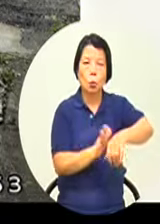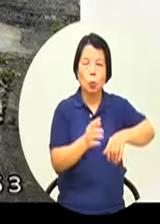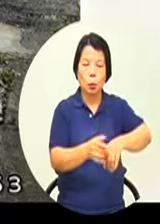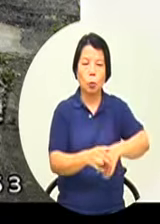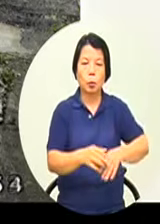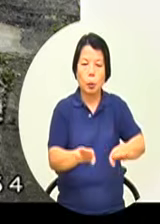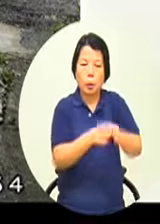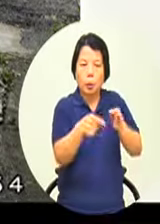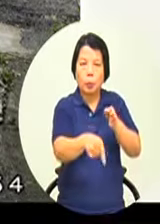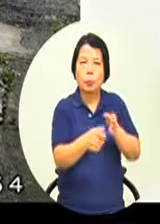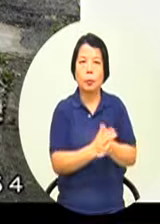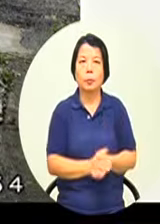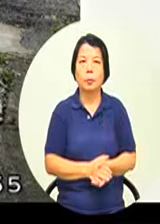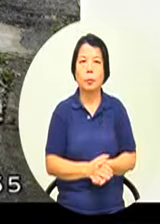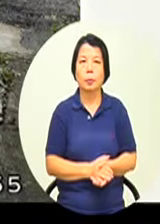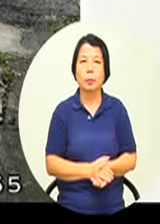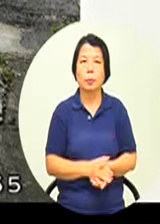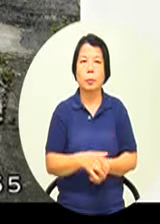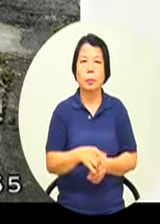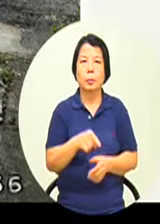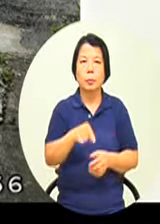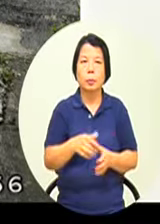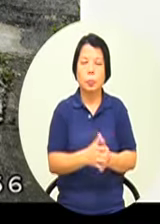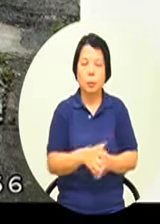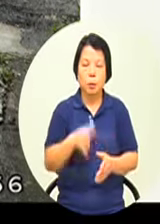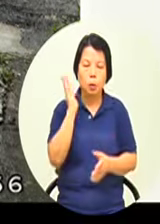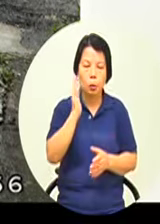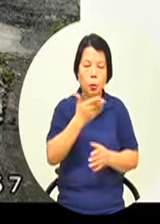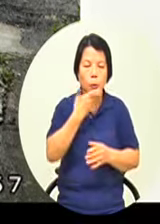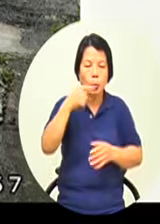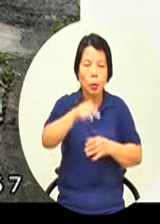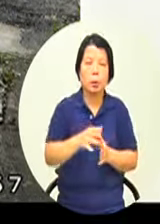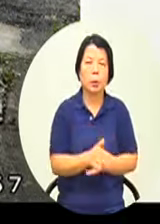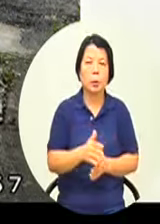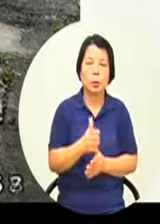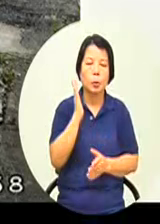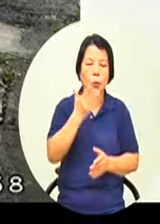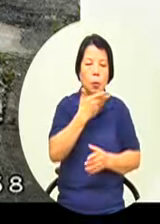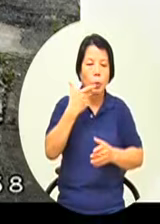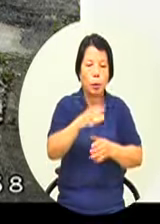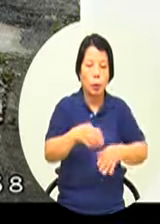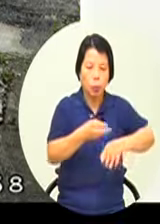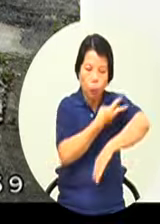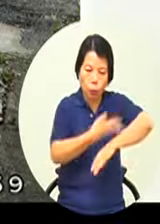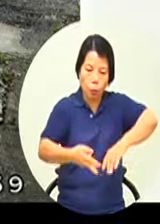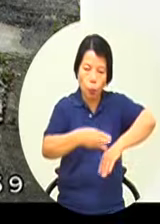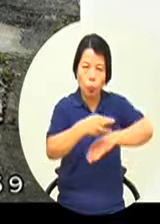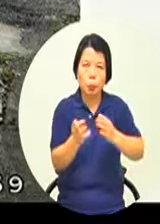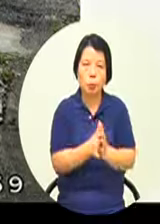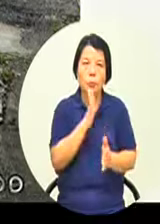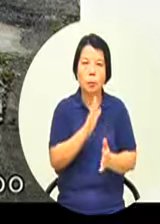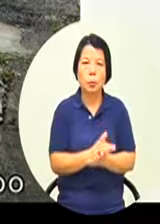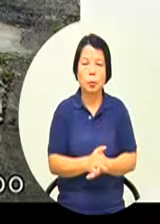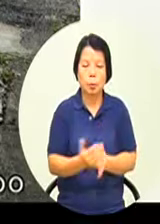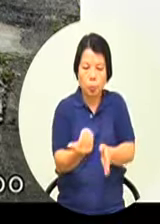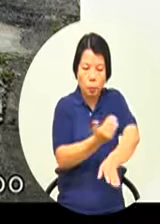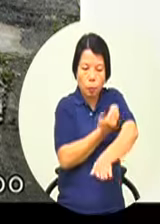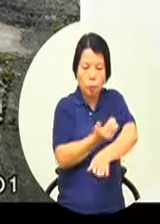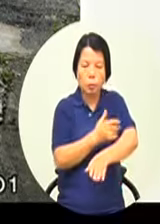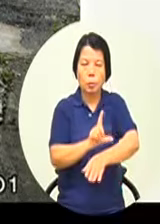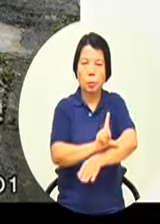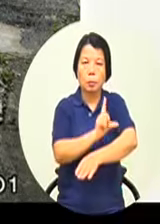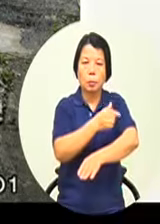115巷提起后边去调，那它的一个水路就是水利会的水利沟哈， 它这个是前段上游的部